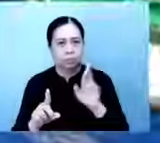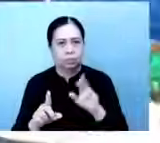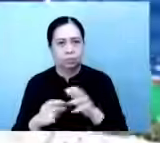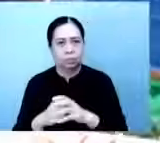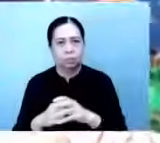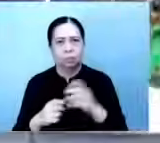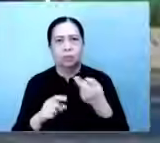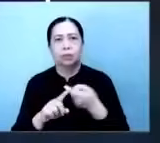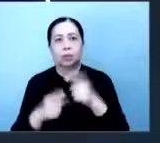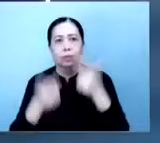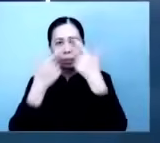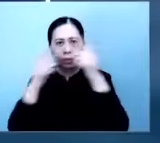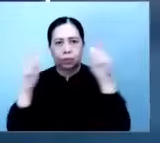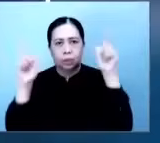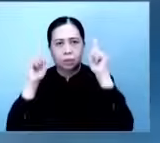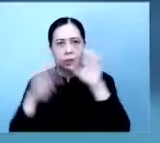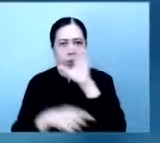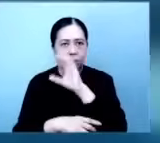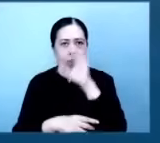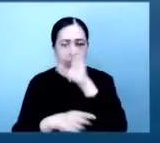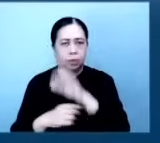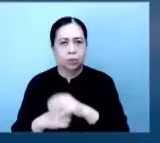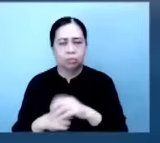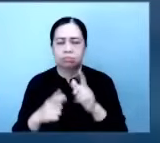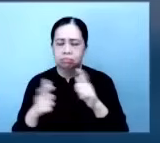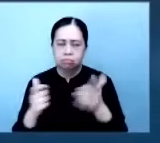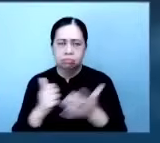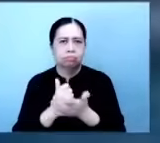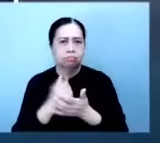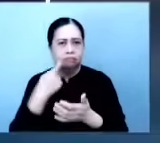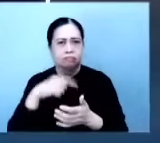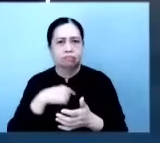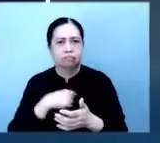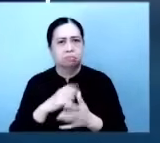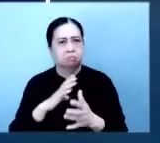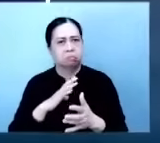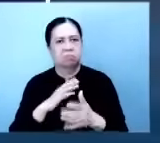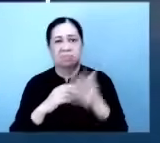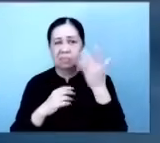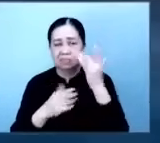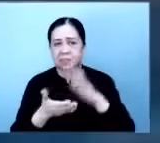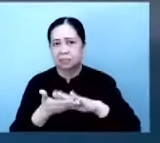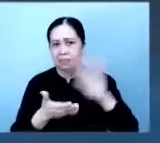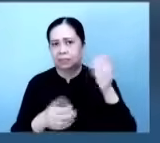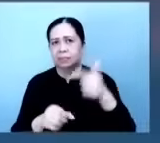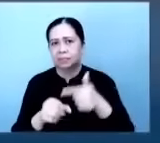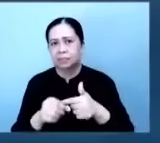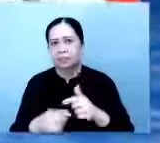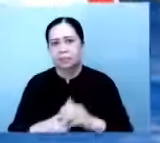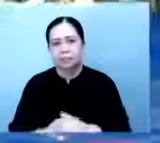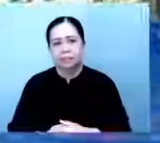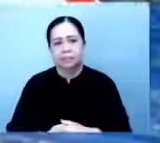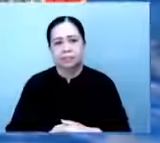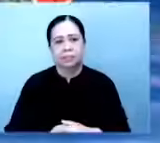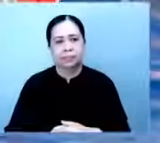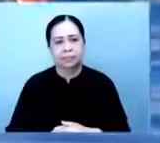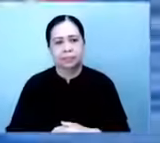Lapu-Lapu City, Cebu. Oh, malaking tulong yan sa amin, sir. Kasi mahal yung kwan, sir. Yung bibilihin ngayon.